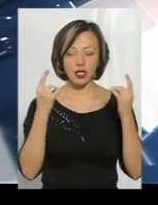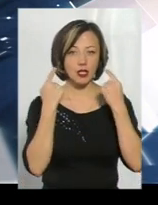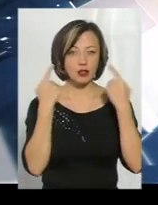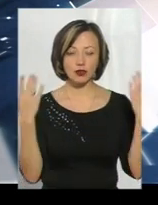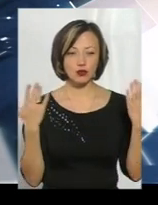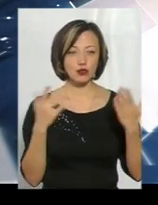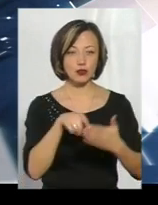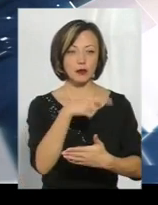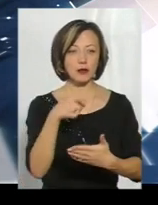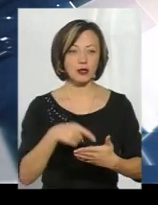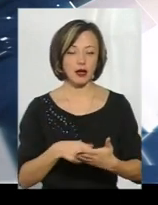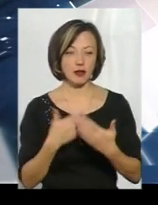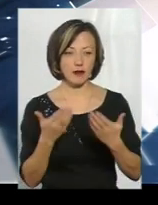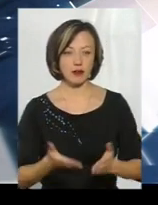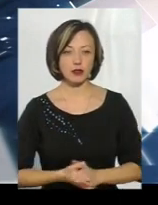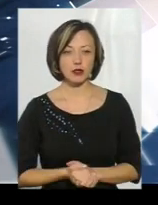що